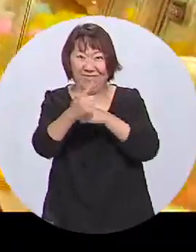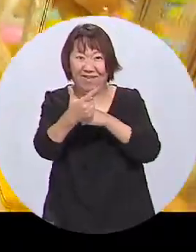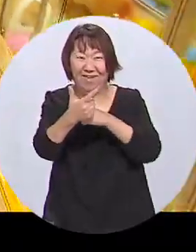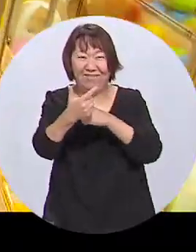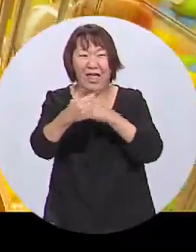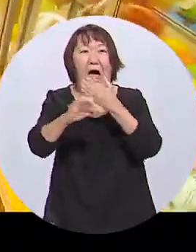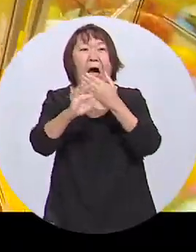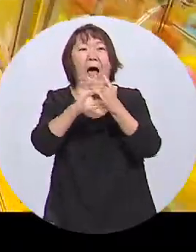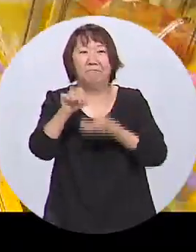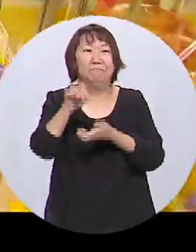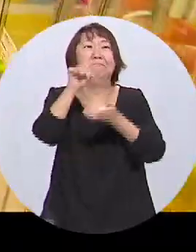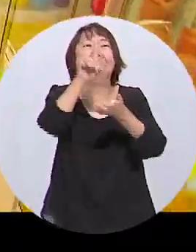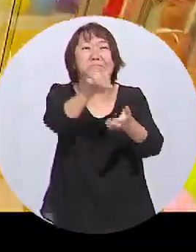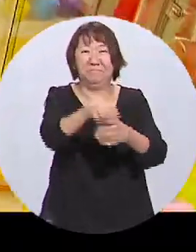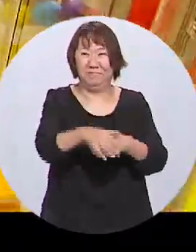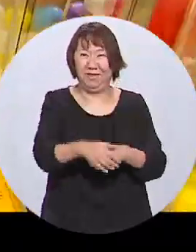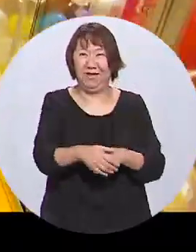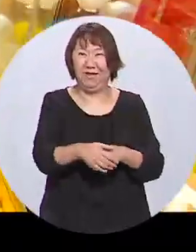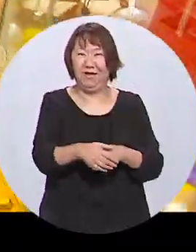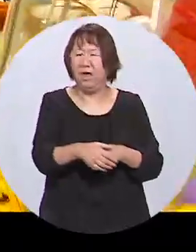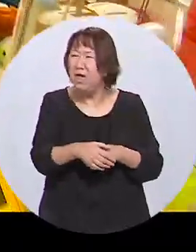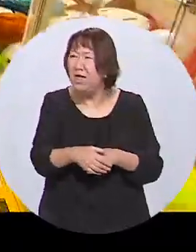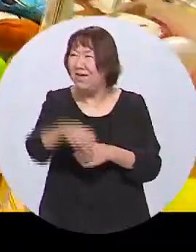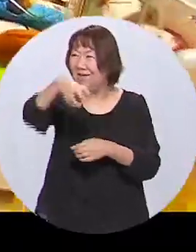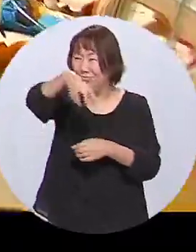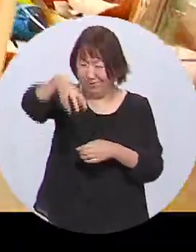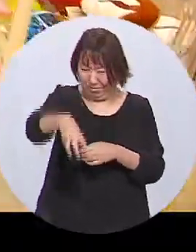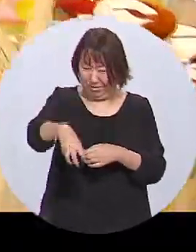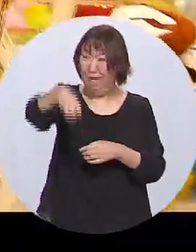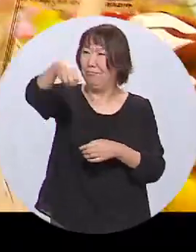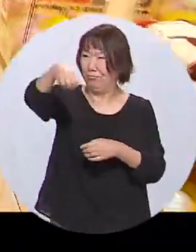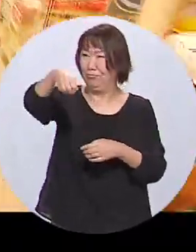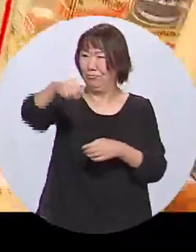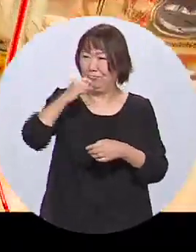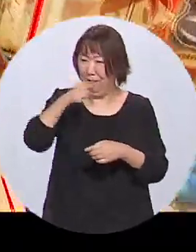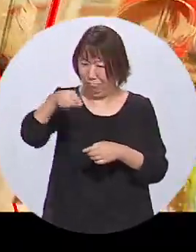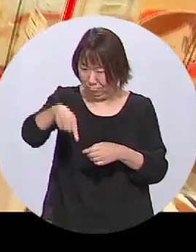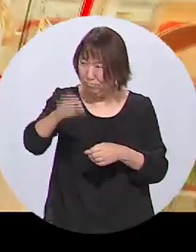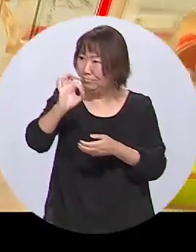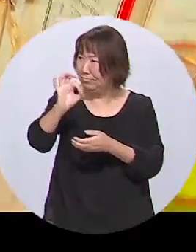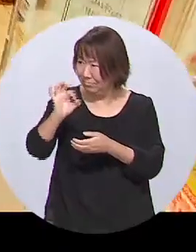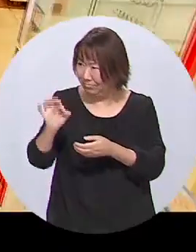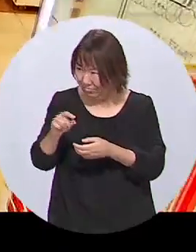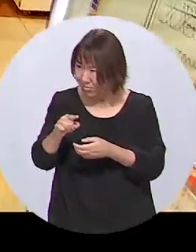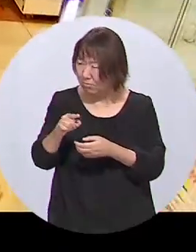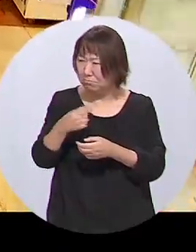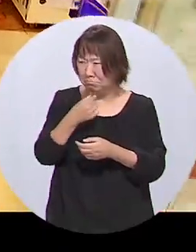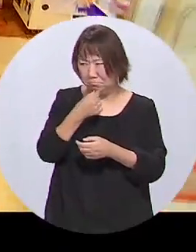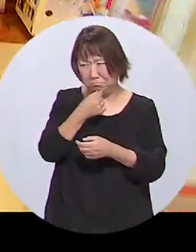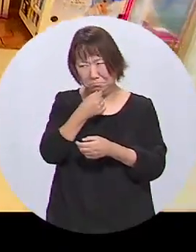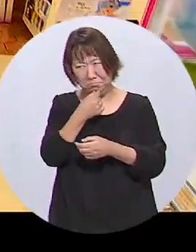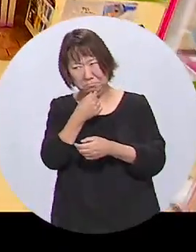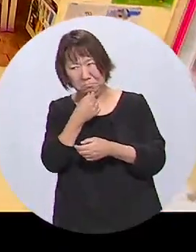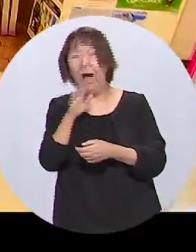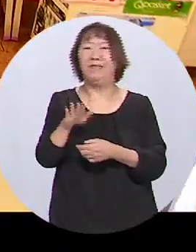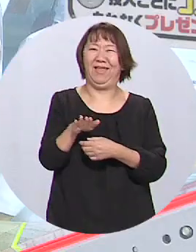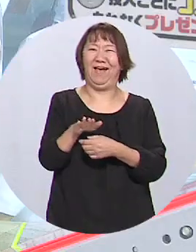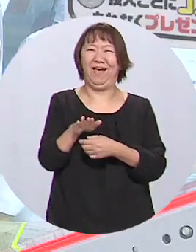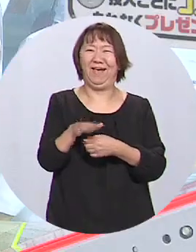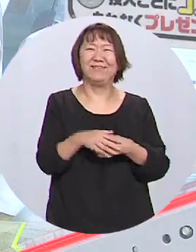ですね、電話出られてた方がですね、クレーンゲームの景品でパン入れるんですかっていうふうにちょっと半信半疑だったところはあります